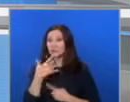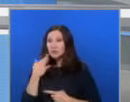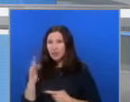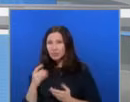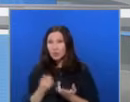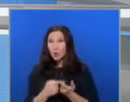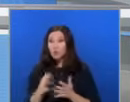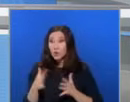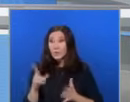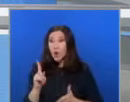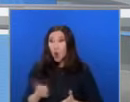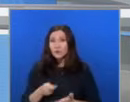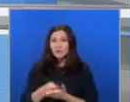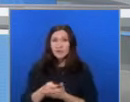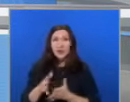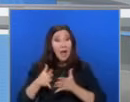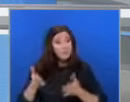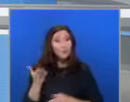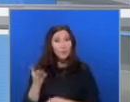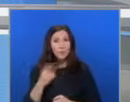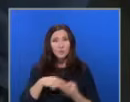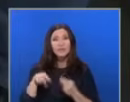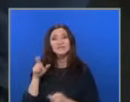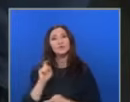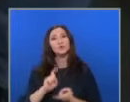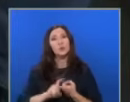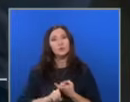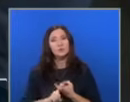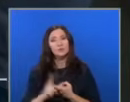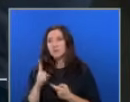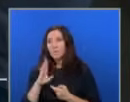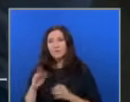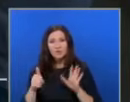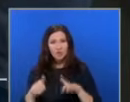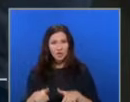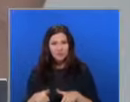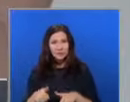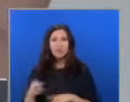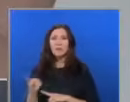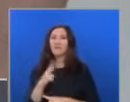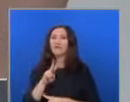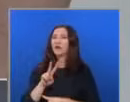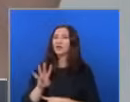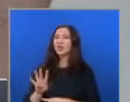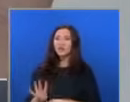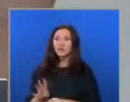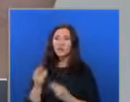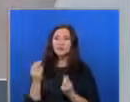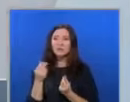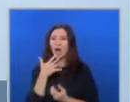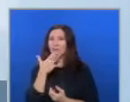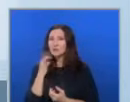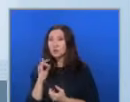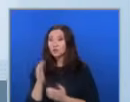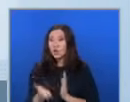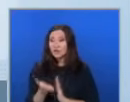кой инвестира най-много в него? Провери Светозар Костадинов. За първите 6 месеца на 2024 цената на